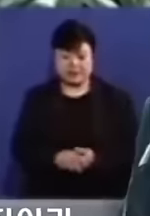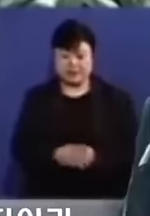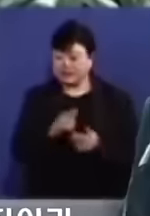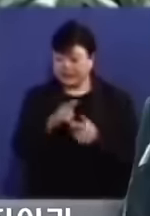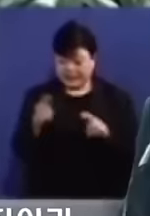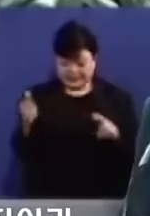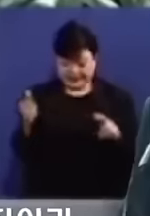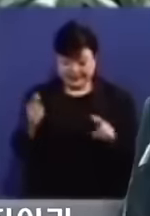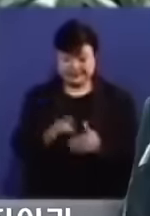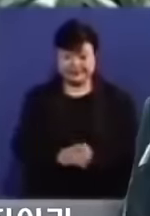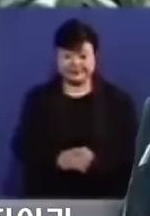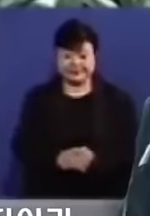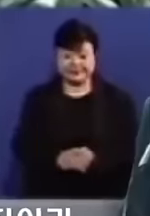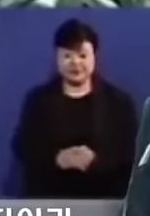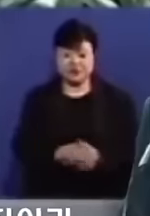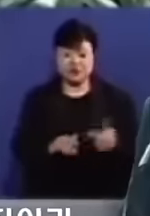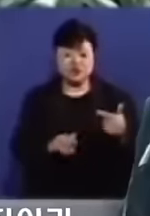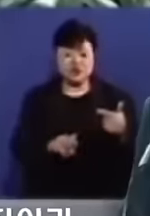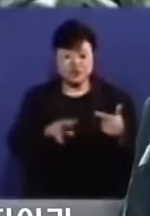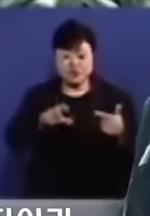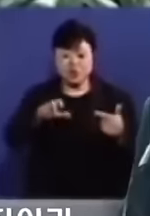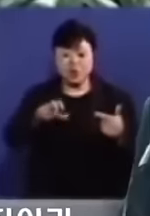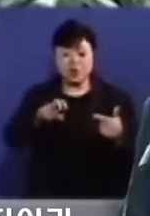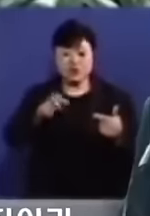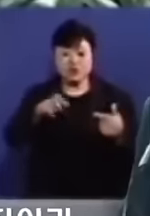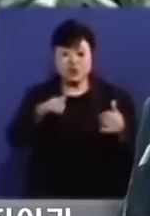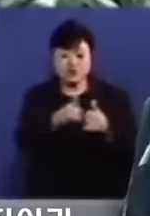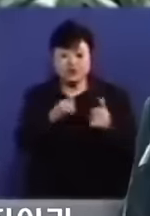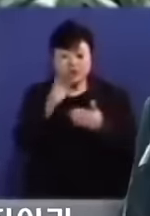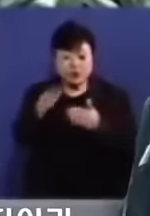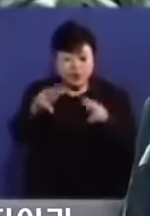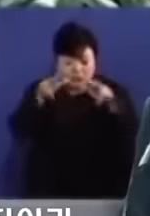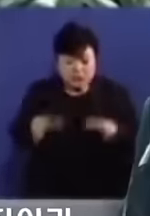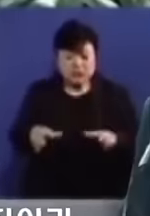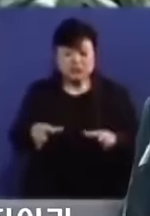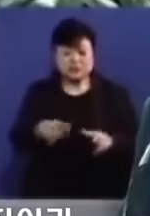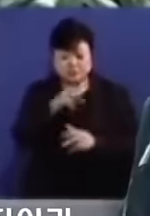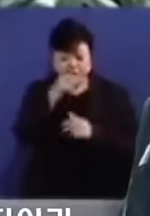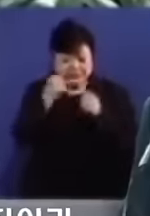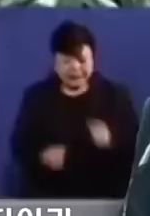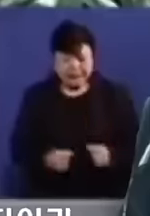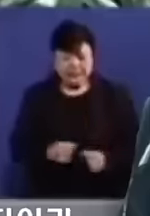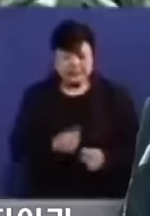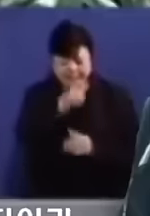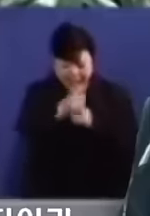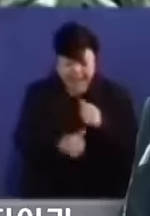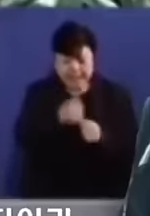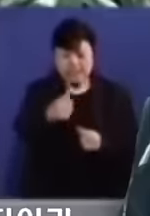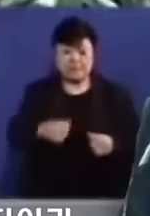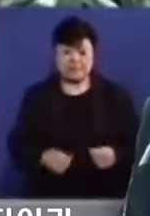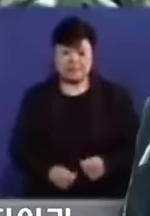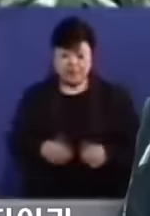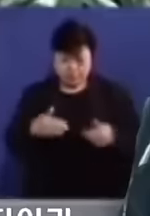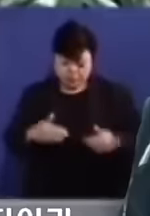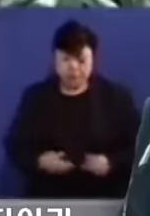그렇지 않았었습니다. 6.25 사변은 우리 한국 실정에 지금 살아계신 하나님이 필요했지